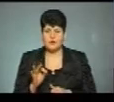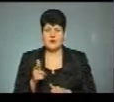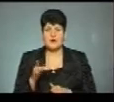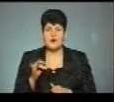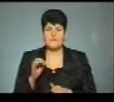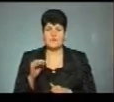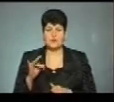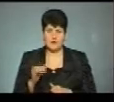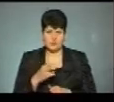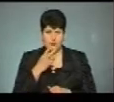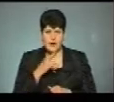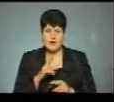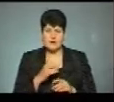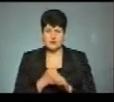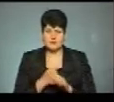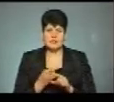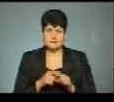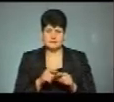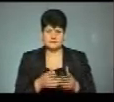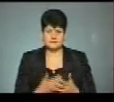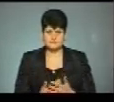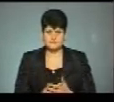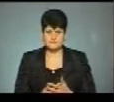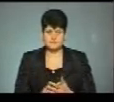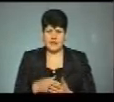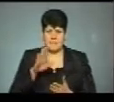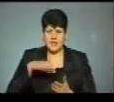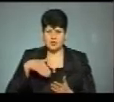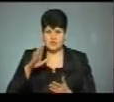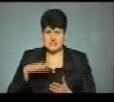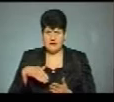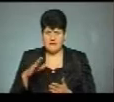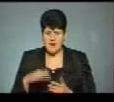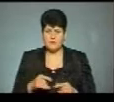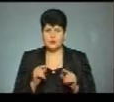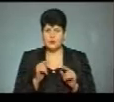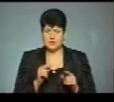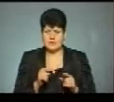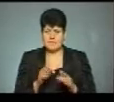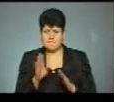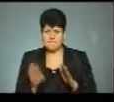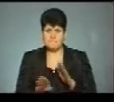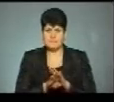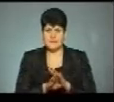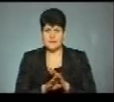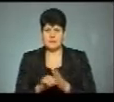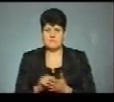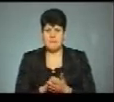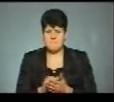Він показує, як зробити таку гравюру. Намащується фарбою і тоді під папір